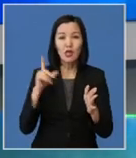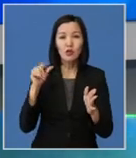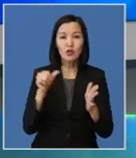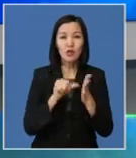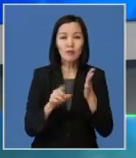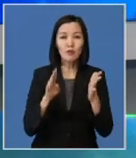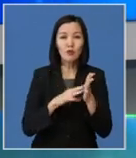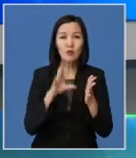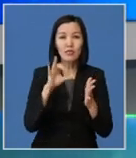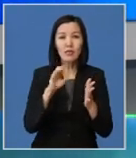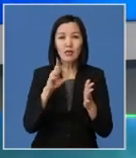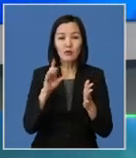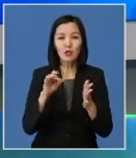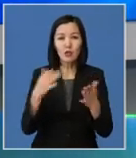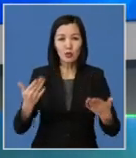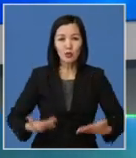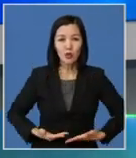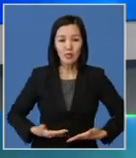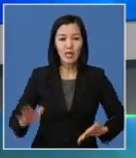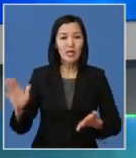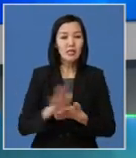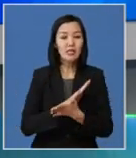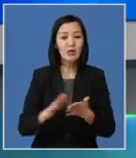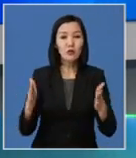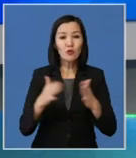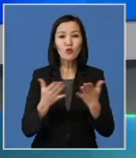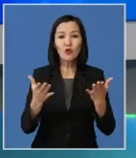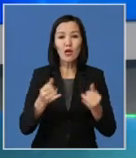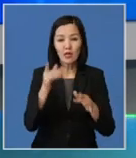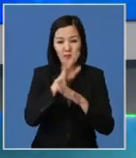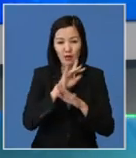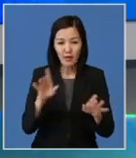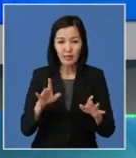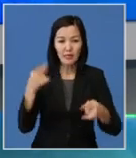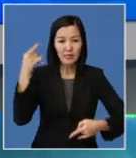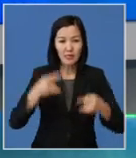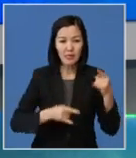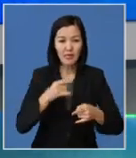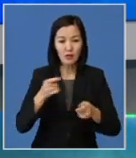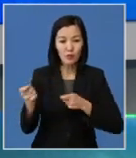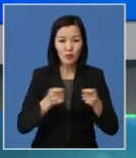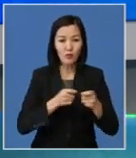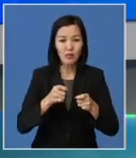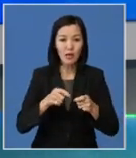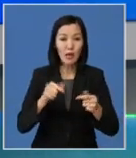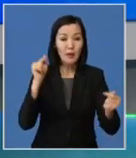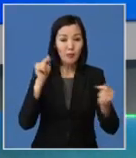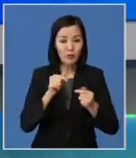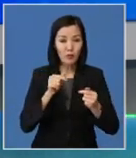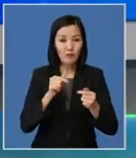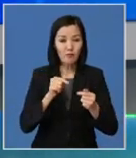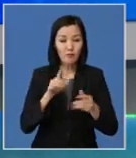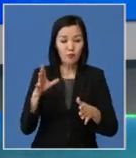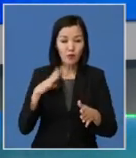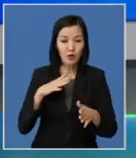тұрады. Таяуда тегін баспанамен қамтылмағандарына қамығып, ел телеарналары арқылы үкіметке наразылықтарын жолдағаны мәлім. Аталған